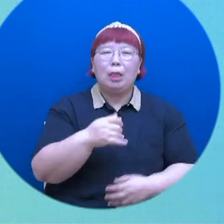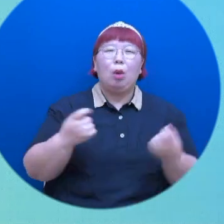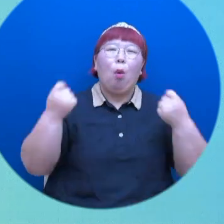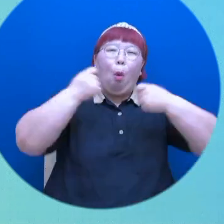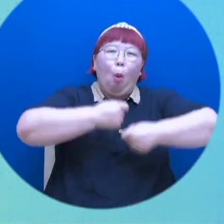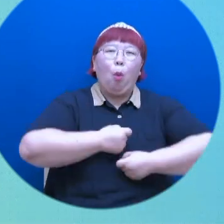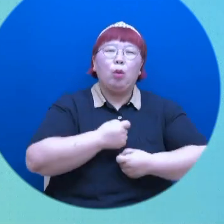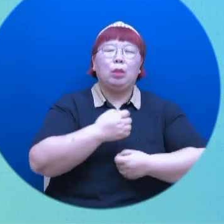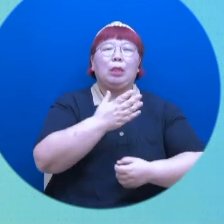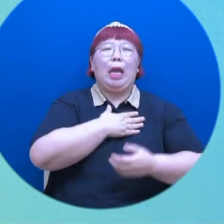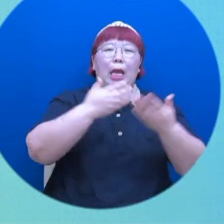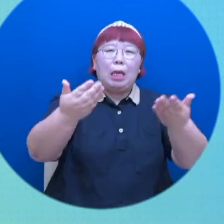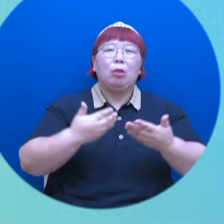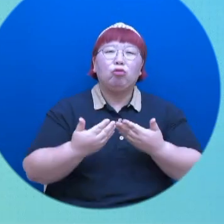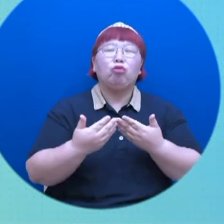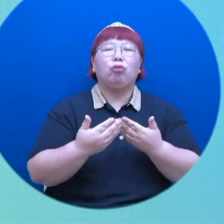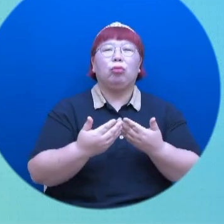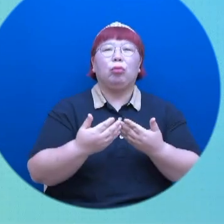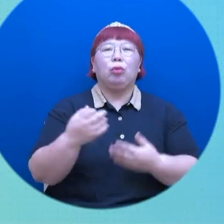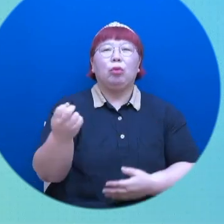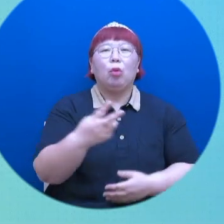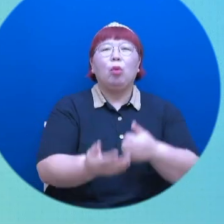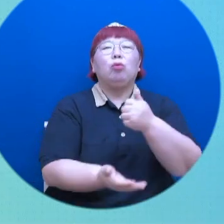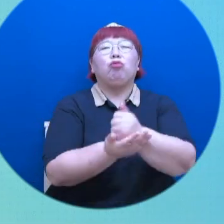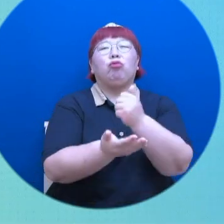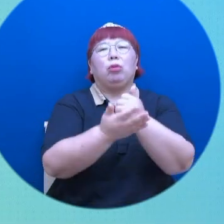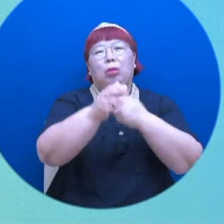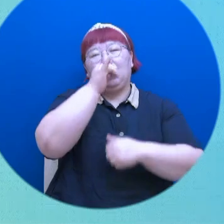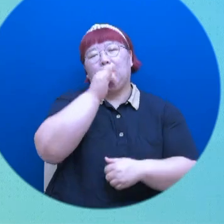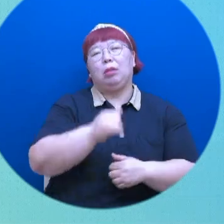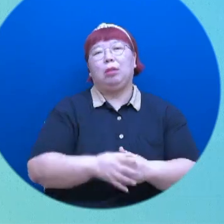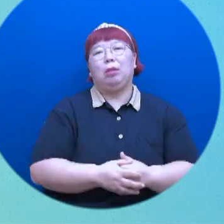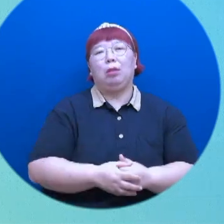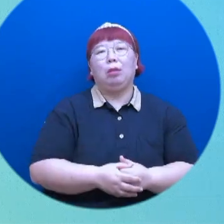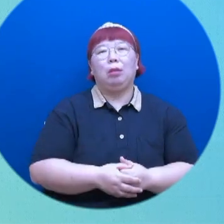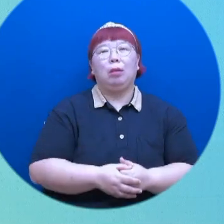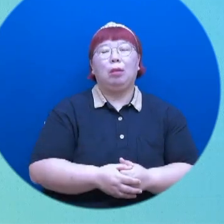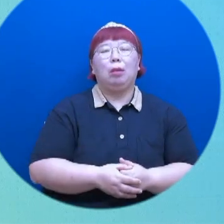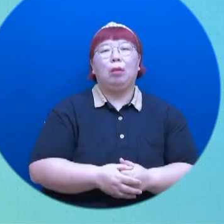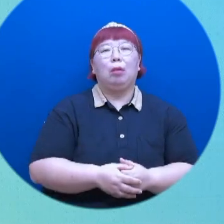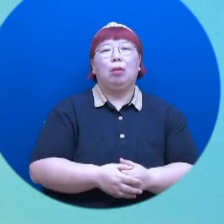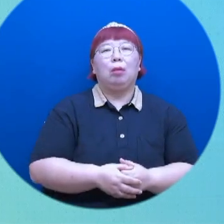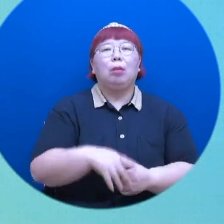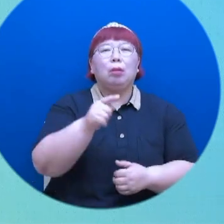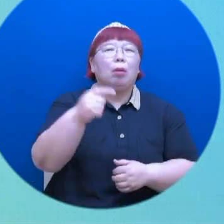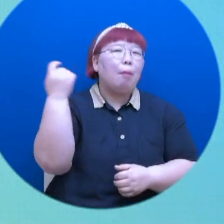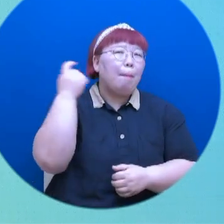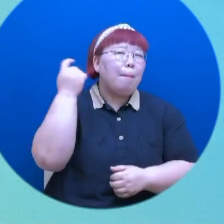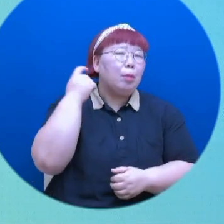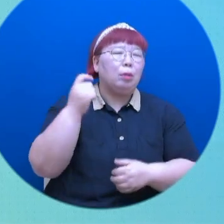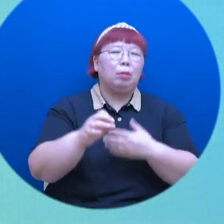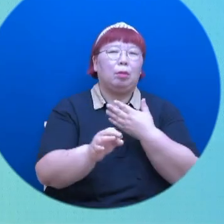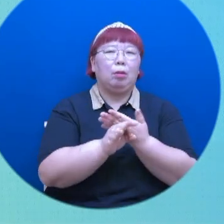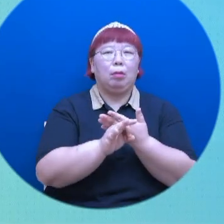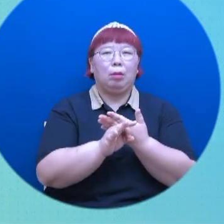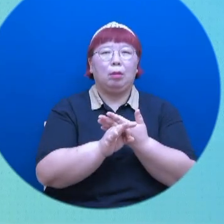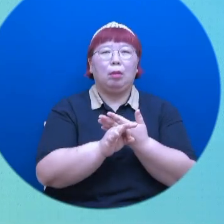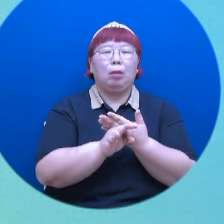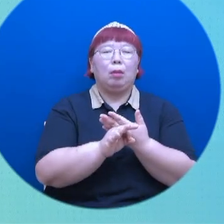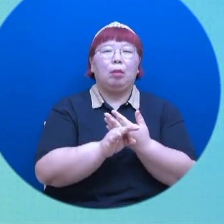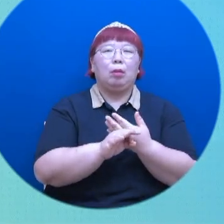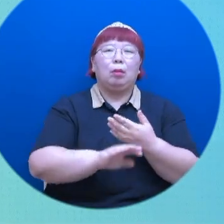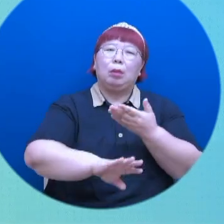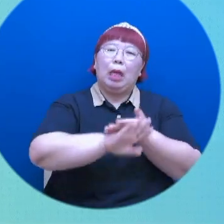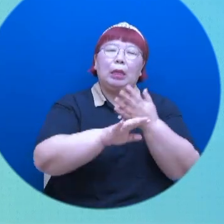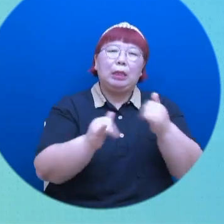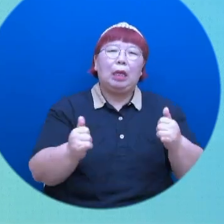각자의 갑옷을 우리에게 추천합니다. 그런 말을 들은 우리는 어떻습니까? 다른